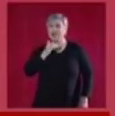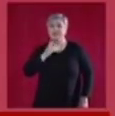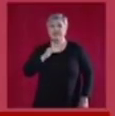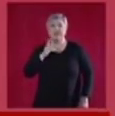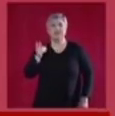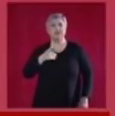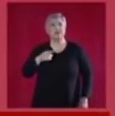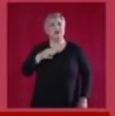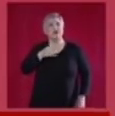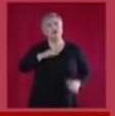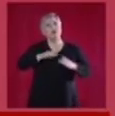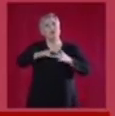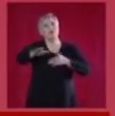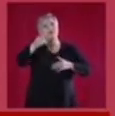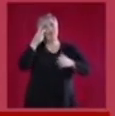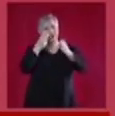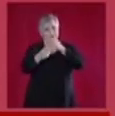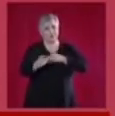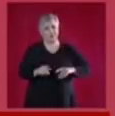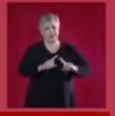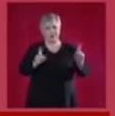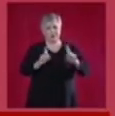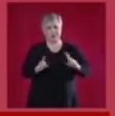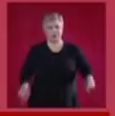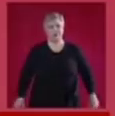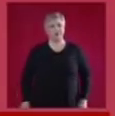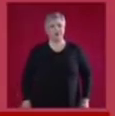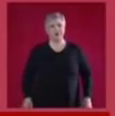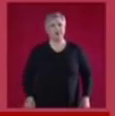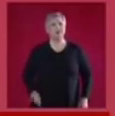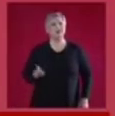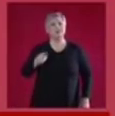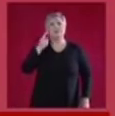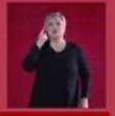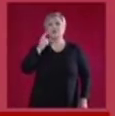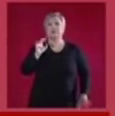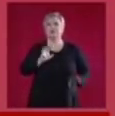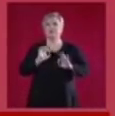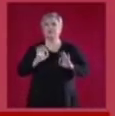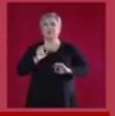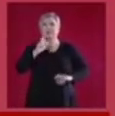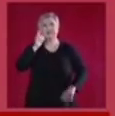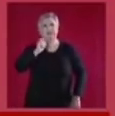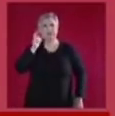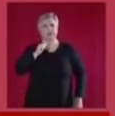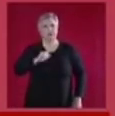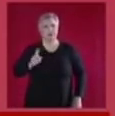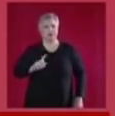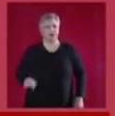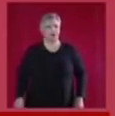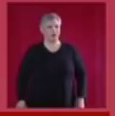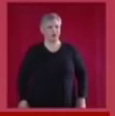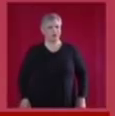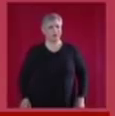μη βιάζεστε και κάποιοι άλλοι να κάνετε την προσδοκία σας τετελεσμένο γεγονός διότι όσοι